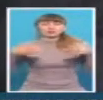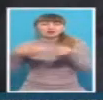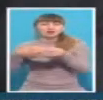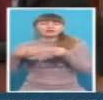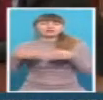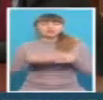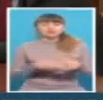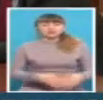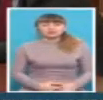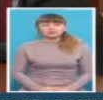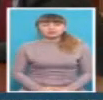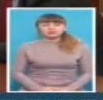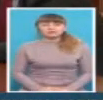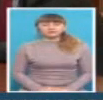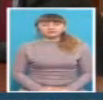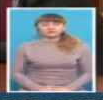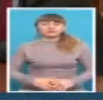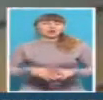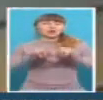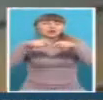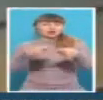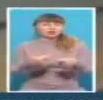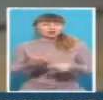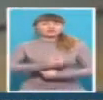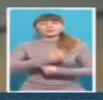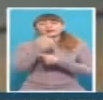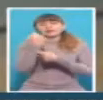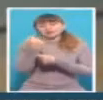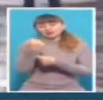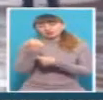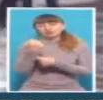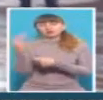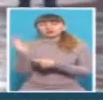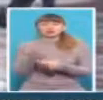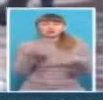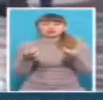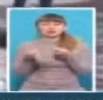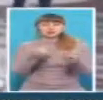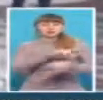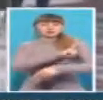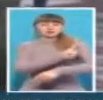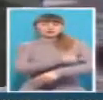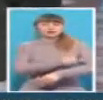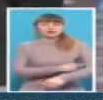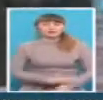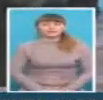жеткізді. Сенат төрағасы беларусьтық әріптесін Қазақстанға ресми сапармен келуге шақырды.